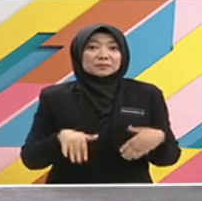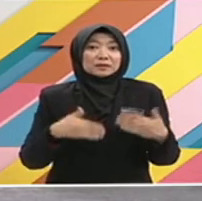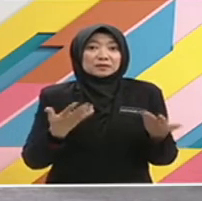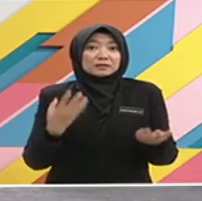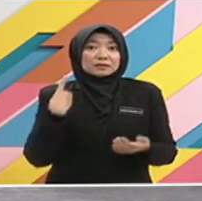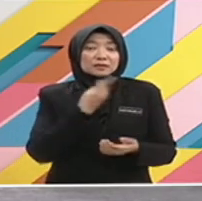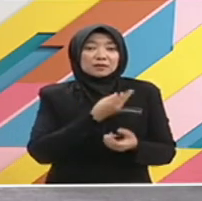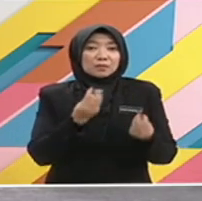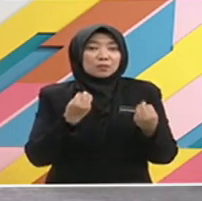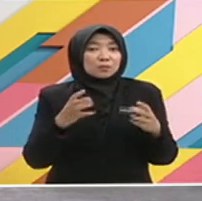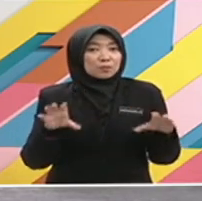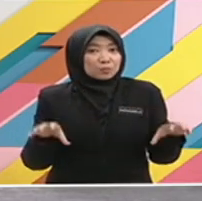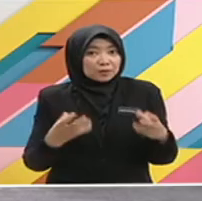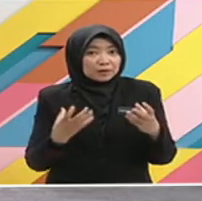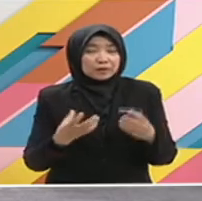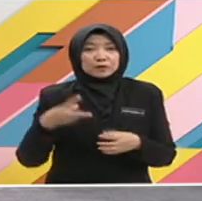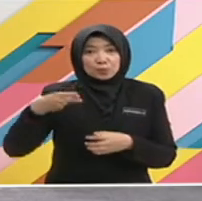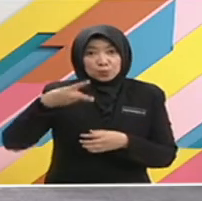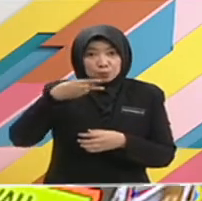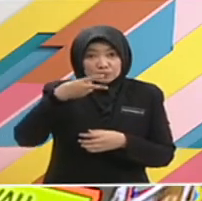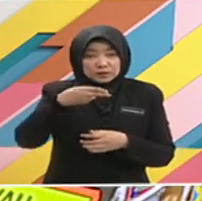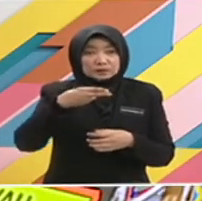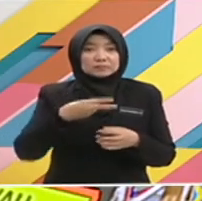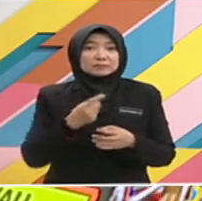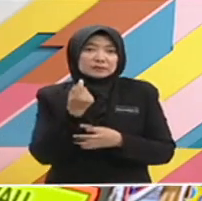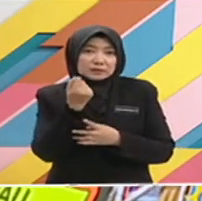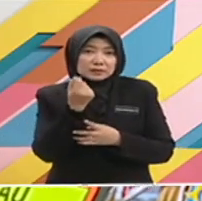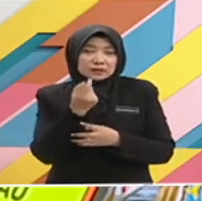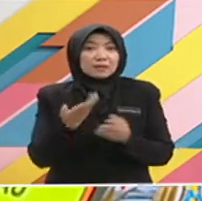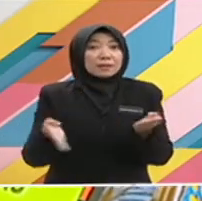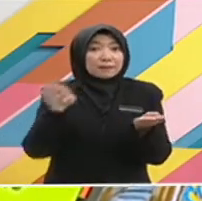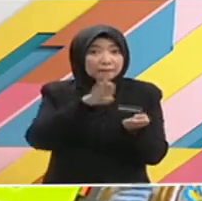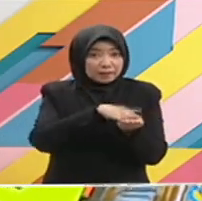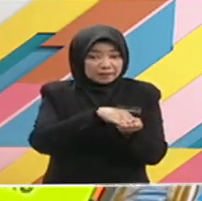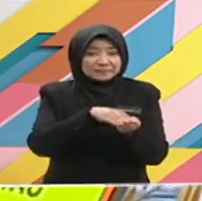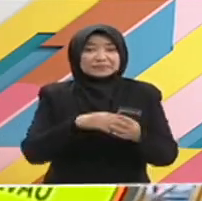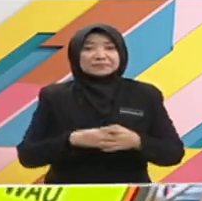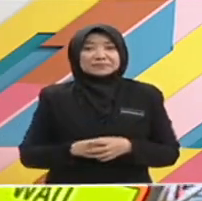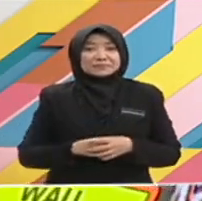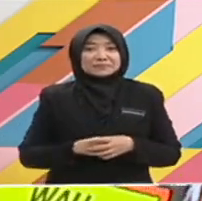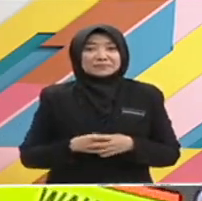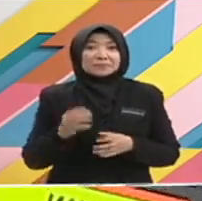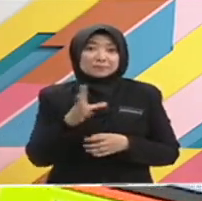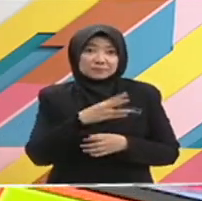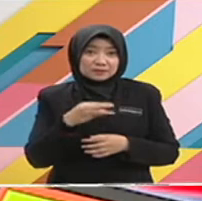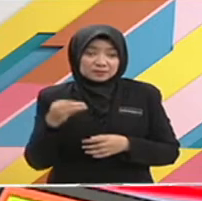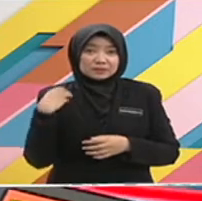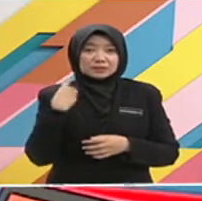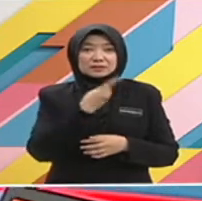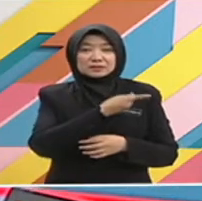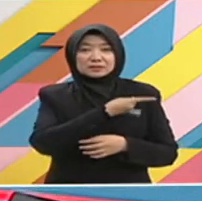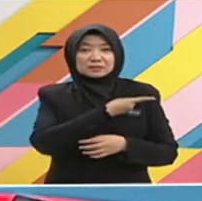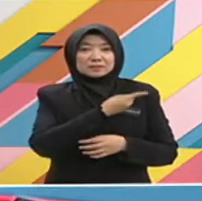Kita gunting sedikit di hujung ni. Gunting sedikit di hujung. Sedikit. Baik. Lipatkan sedikit. Dan kita gunting.